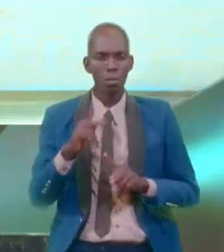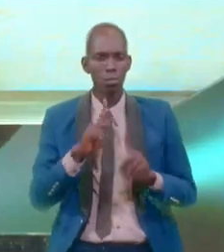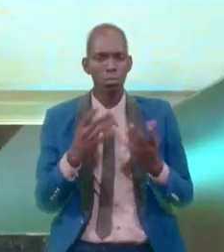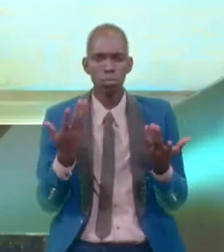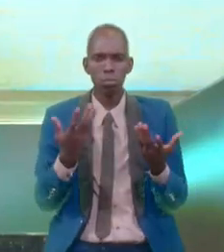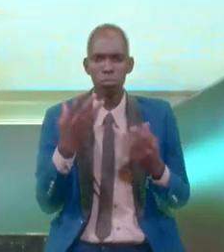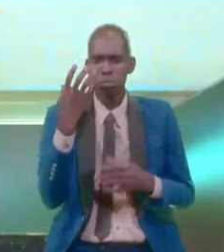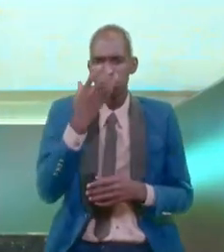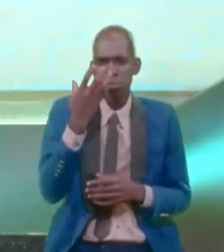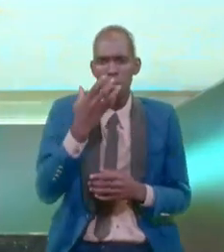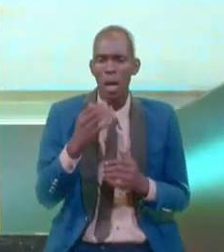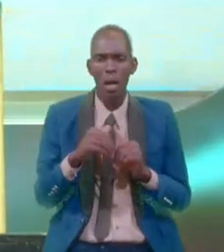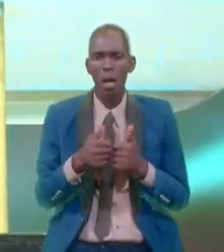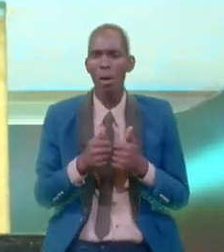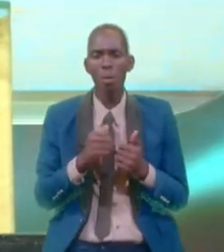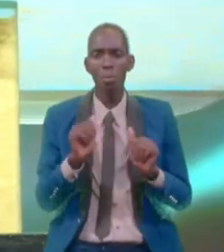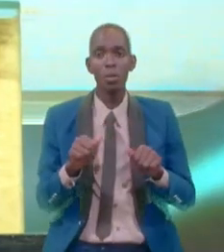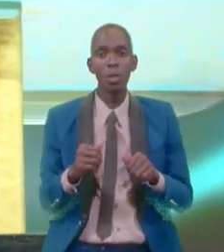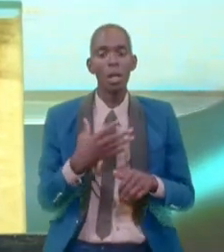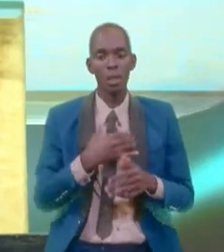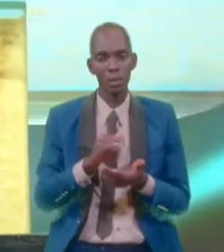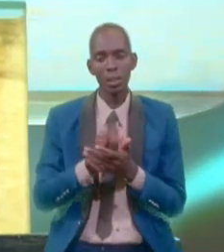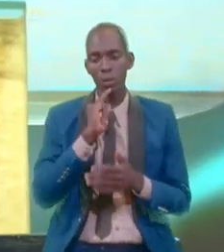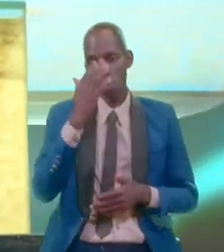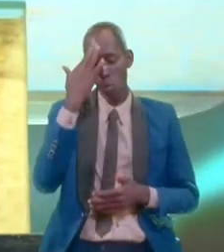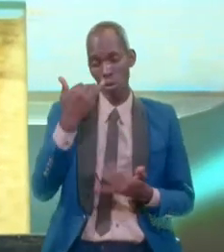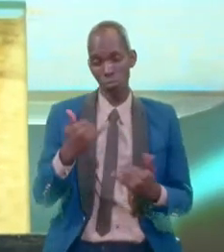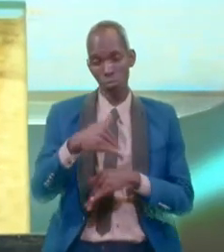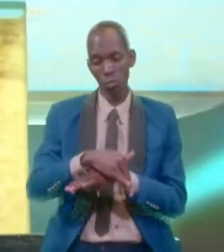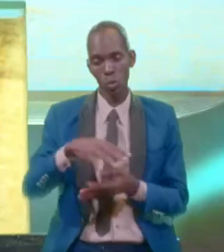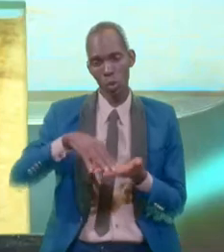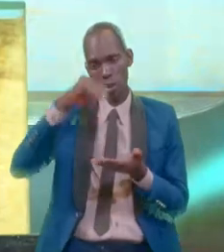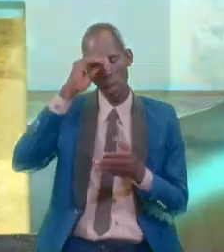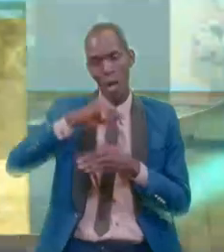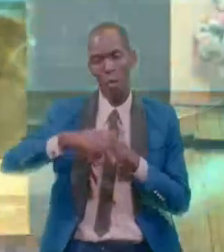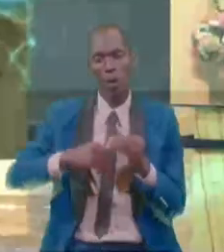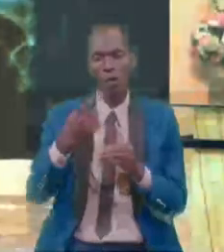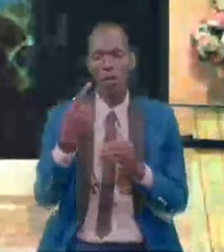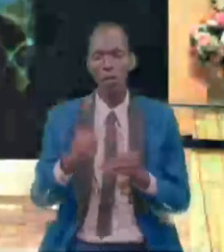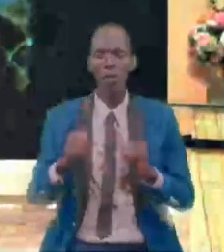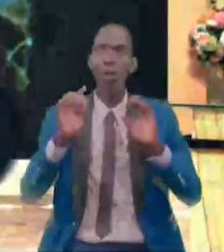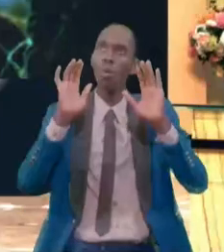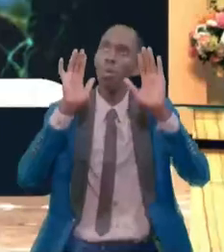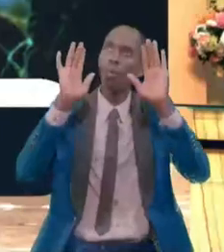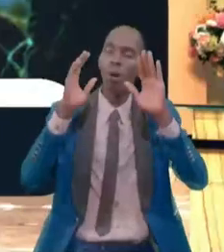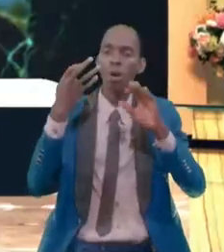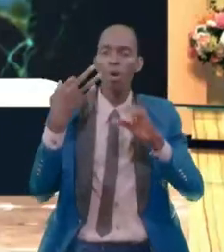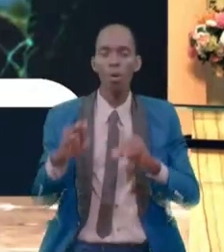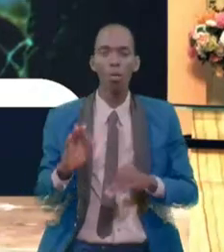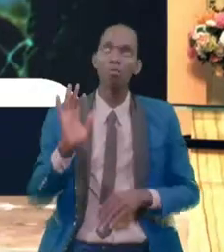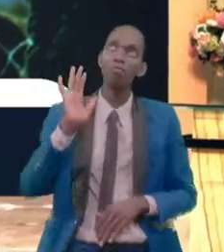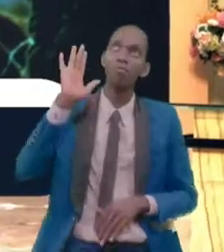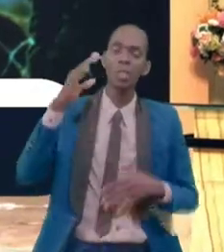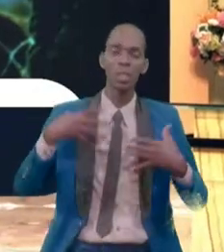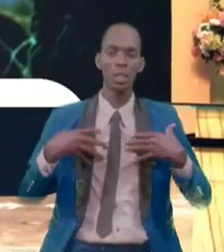gens, ils s'étonnaient. C'est pourquoi nous parlons des merveilles de la puissance, nous parlons des